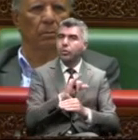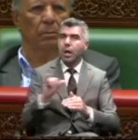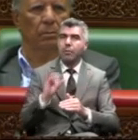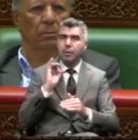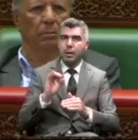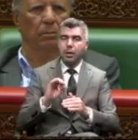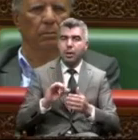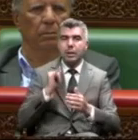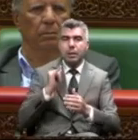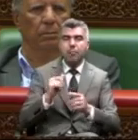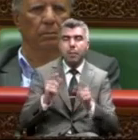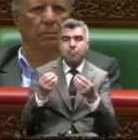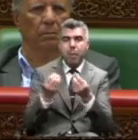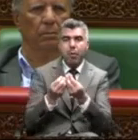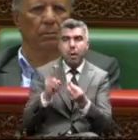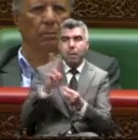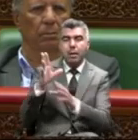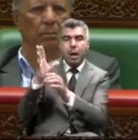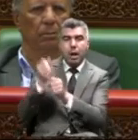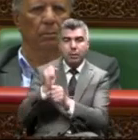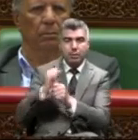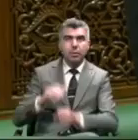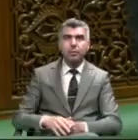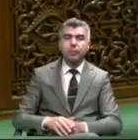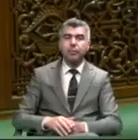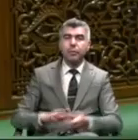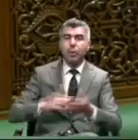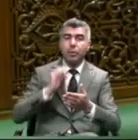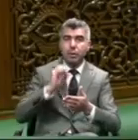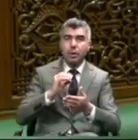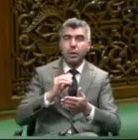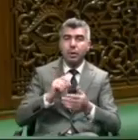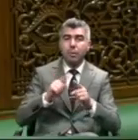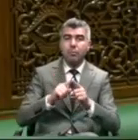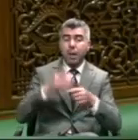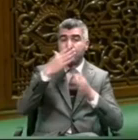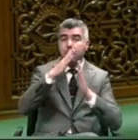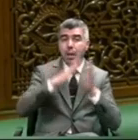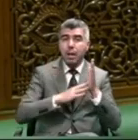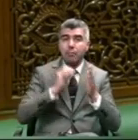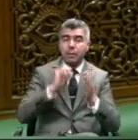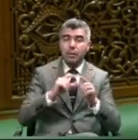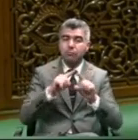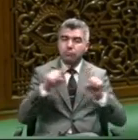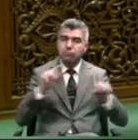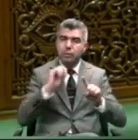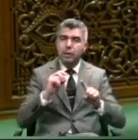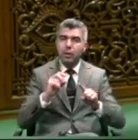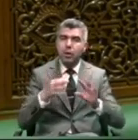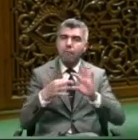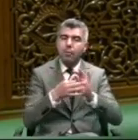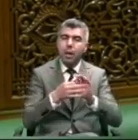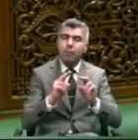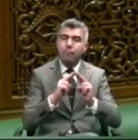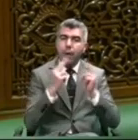كانت تحت القياده المتبصره لجلاله الملك نصره الله بعد خروج بلادنا من المنطقه الرماديه والحصول على خط ائتماني بغلاف